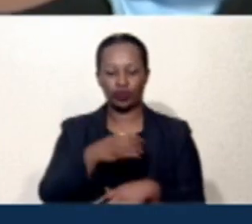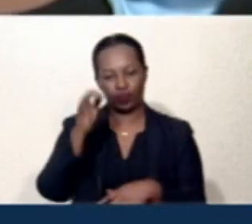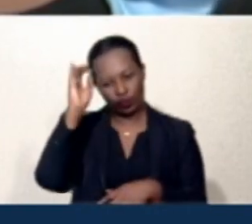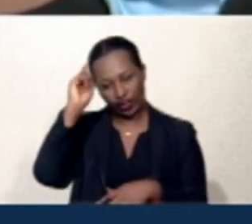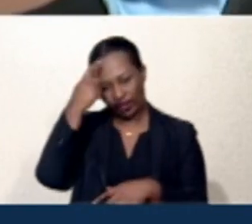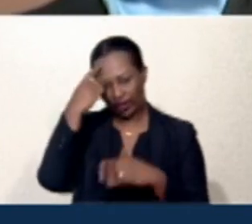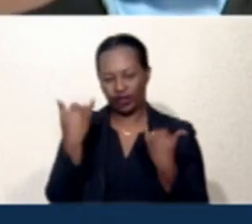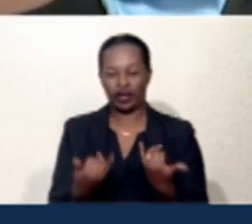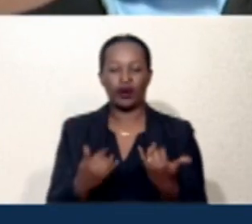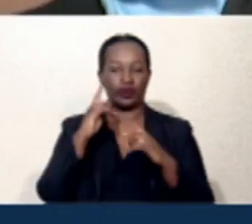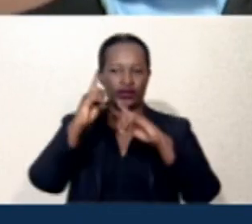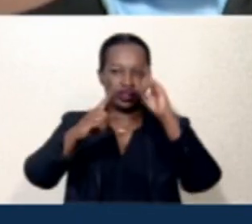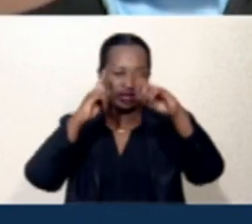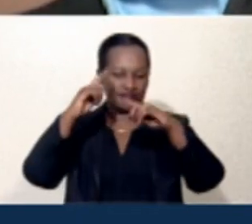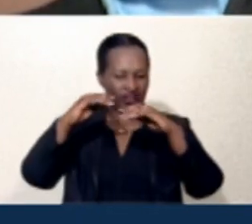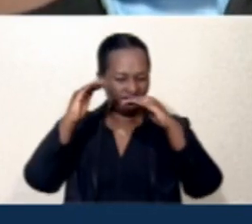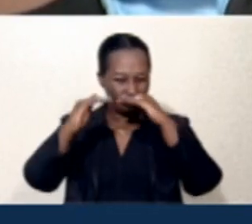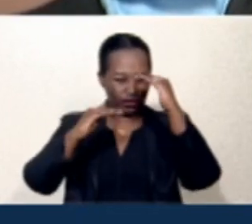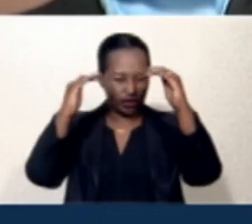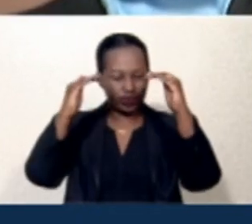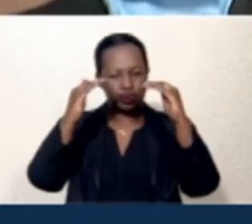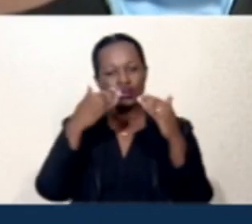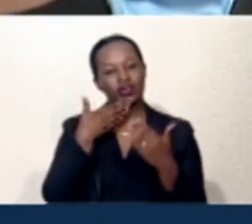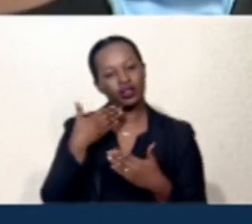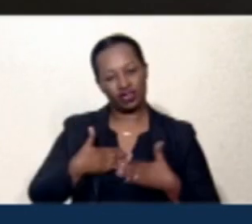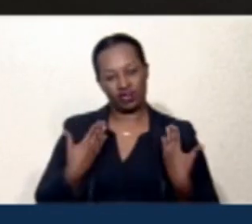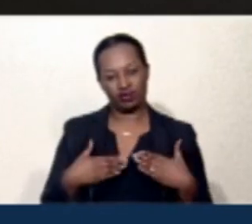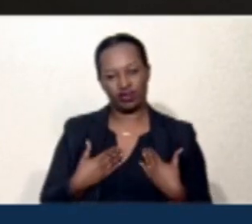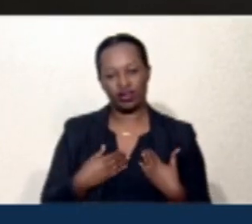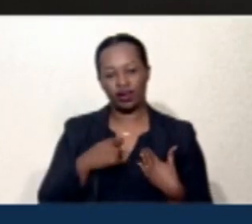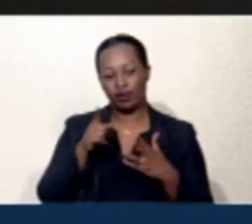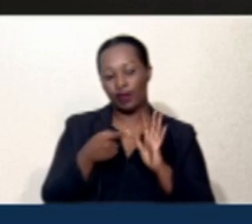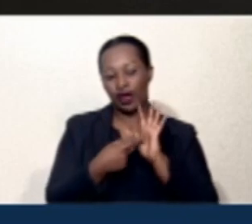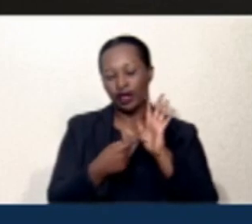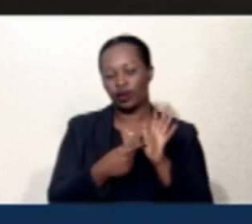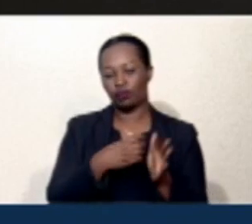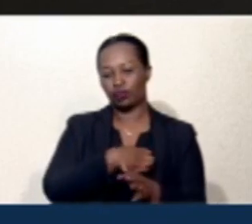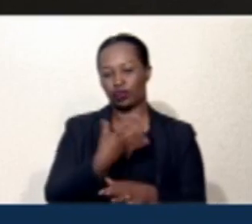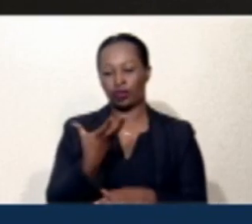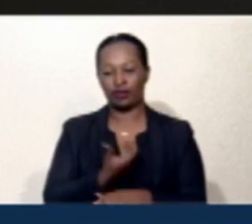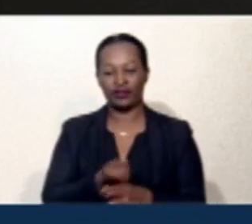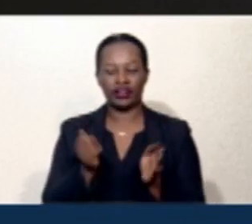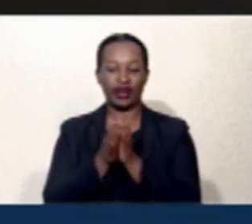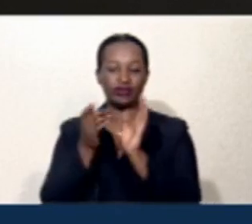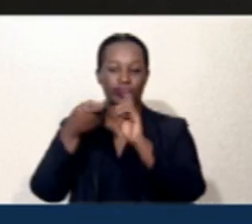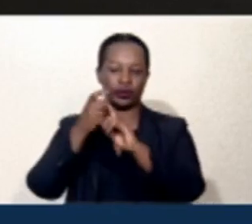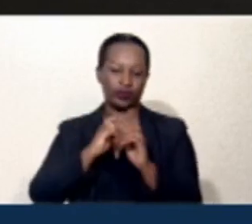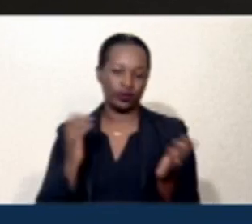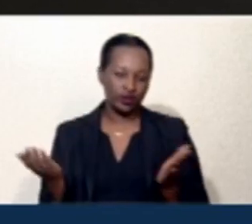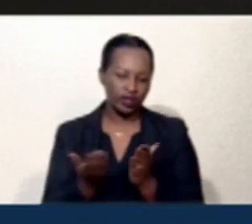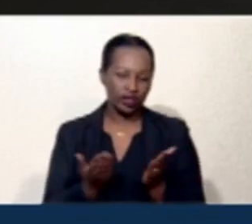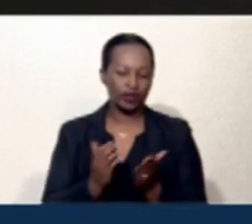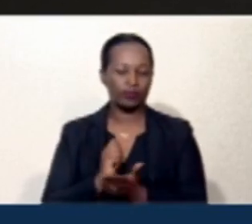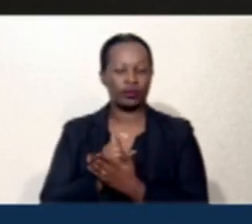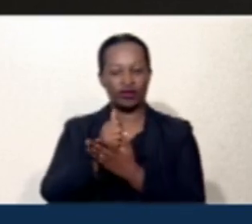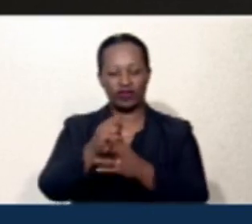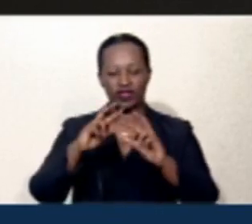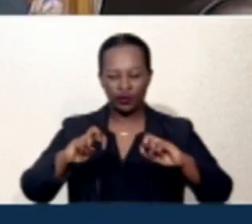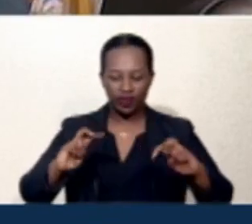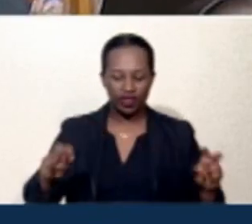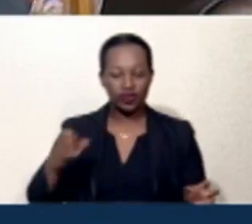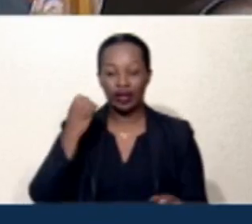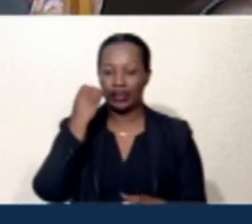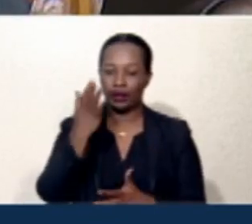kuri 99.5% bagaragarije urwego rw'umuvunyi imitungo bafite n'inkomoko yayo kugira ngo birufashe kugenzura niba